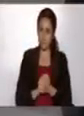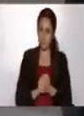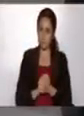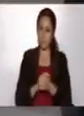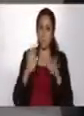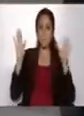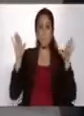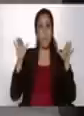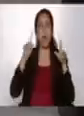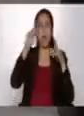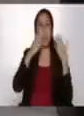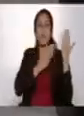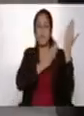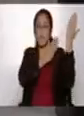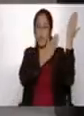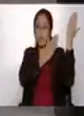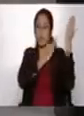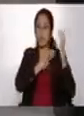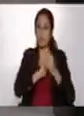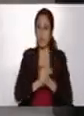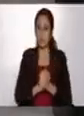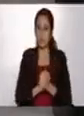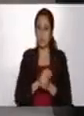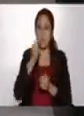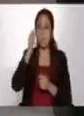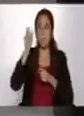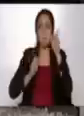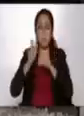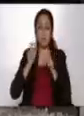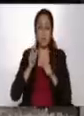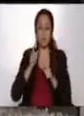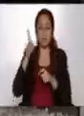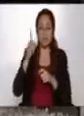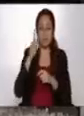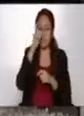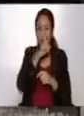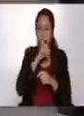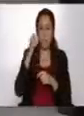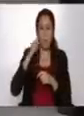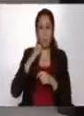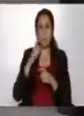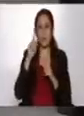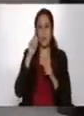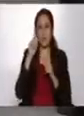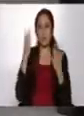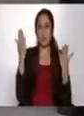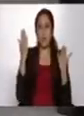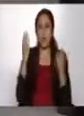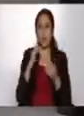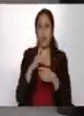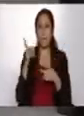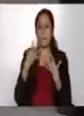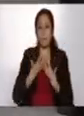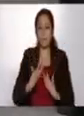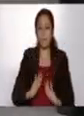ملاك في مكان احسن بكتير، احسن بكتير من البشر اللي عملوا فيها كده. وان شاء الله ربنا ينزل السكينه والرحمه